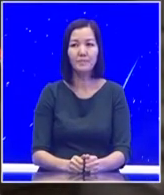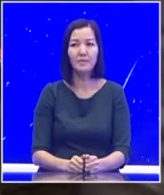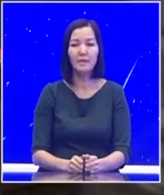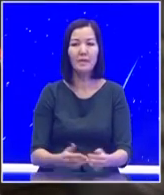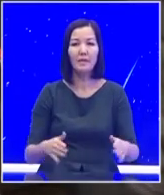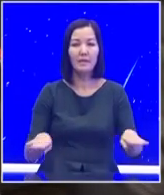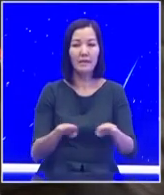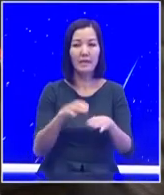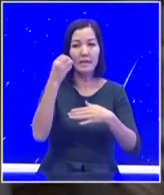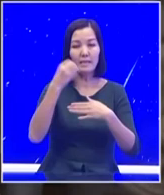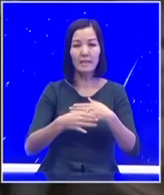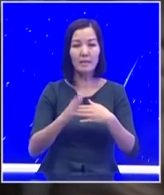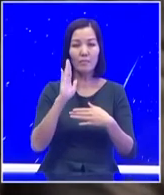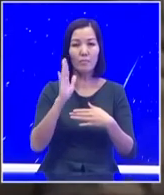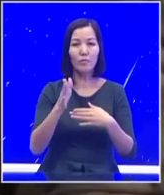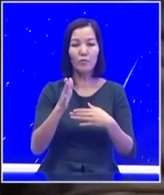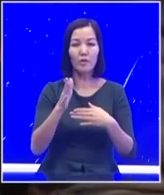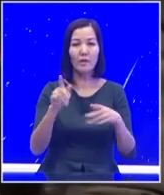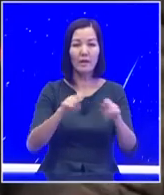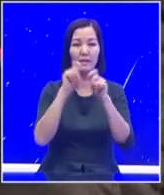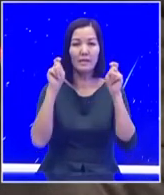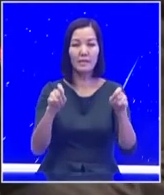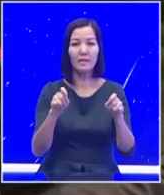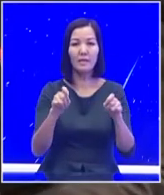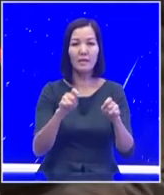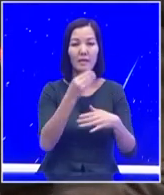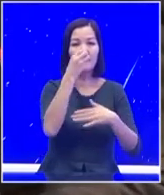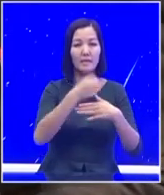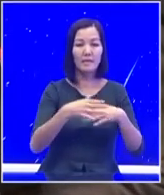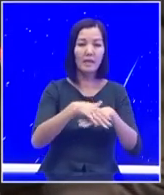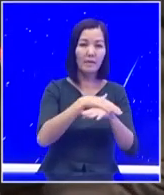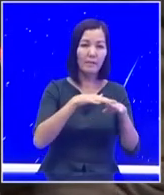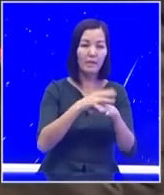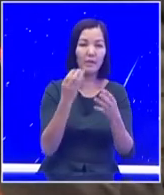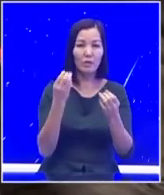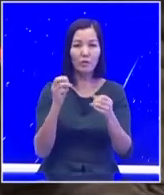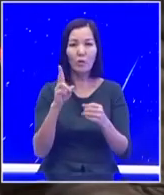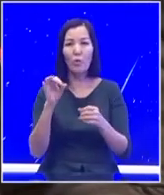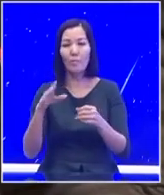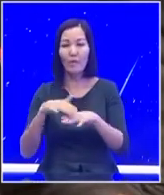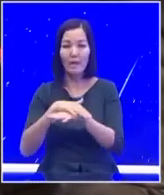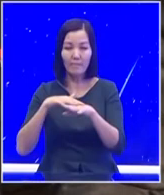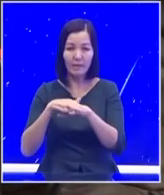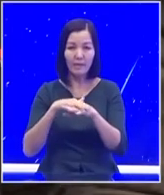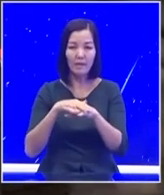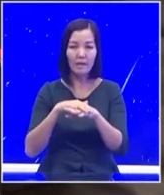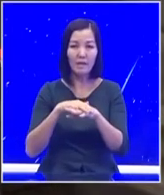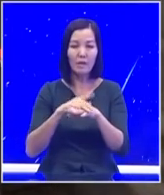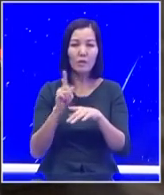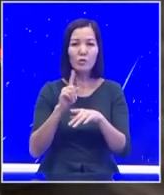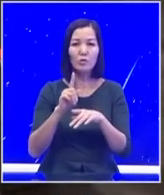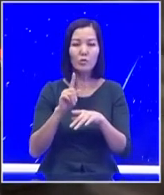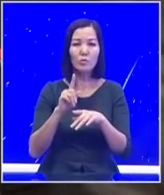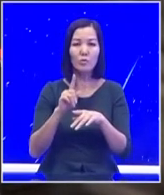Такие центры, я хочу отметить, что в дальнейшем будут открыты в центральном рынке, а также в коммунальном рынке. То есть, что оно нам